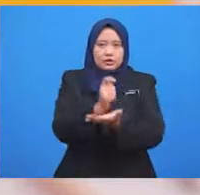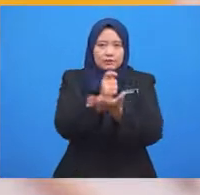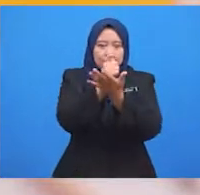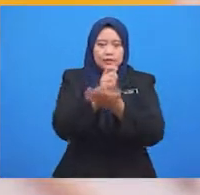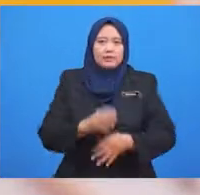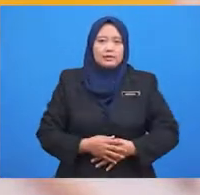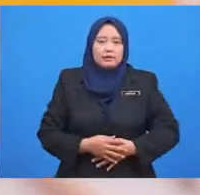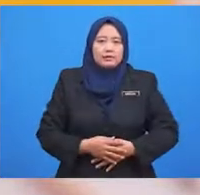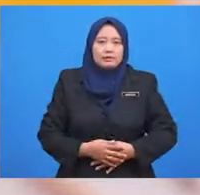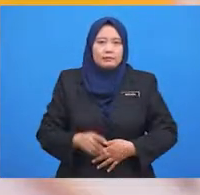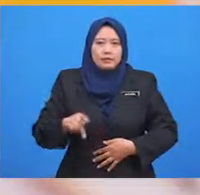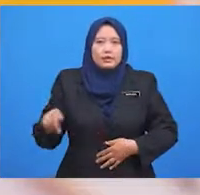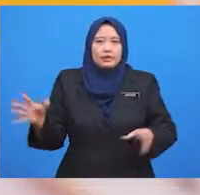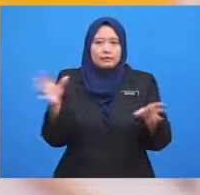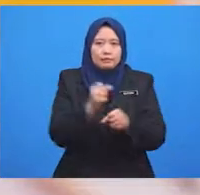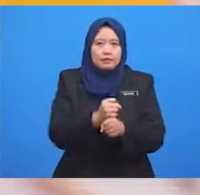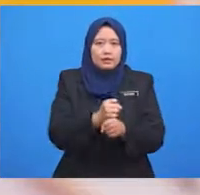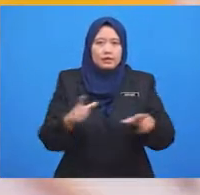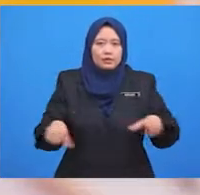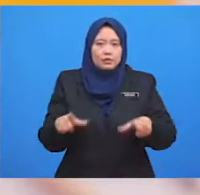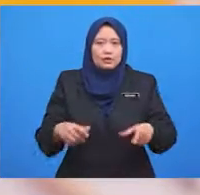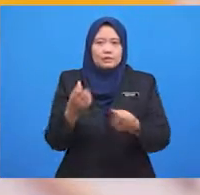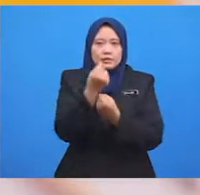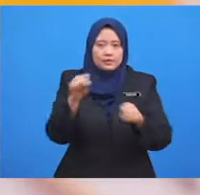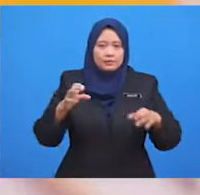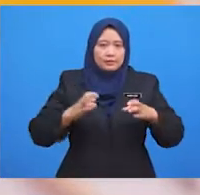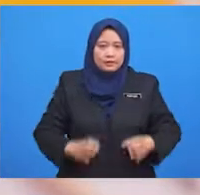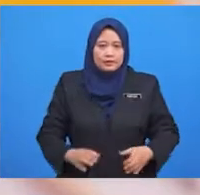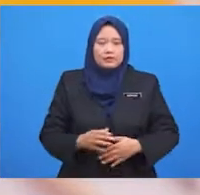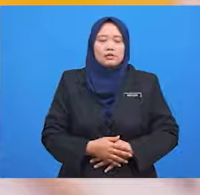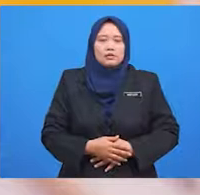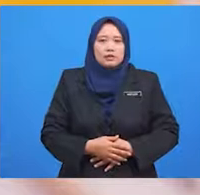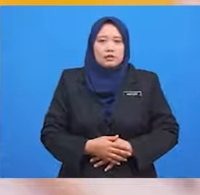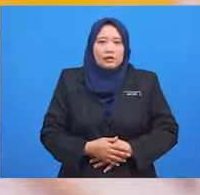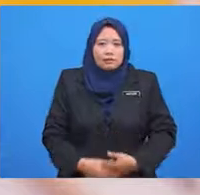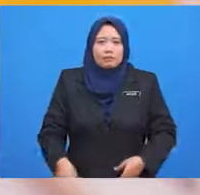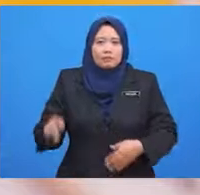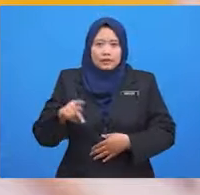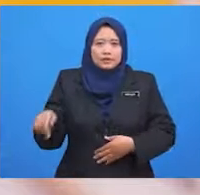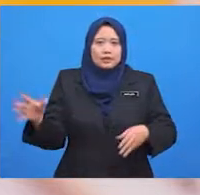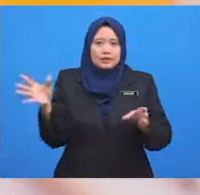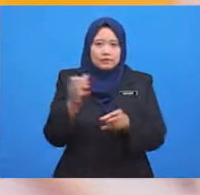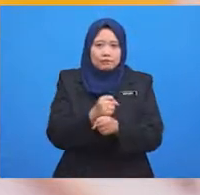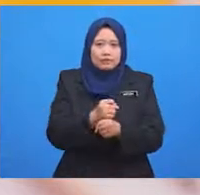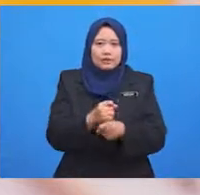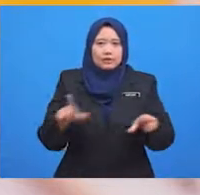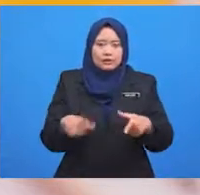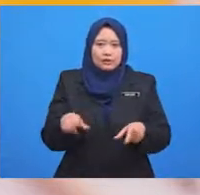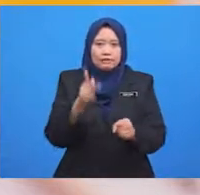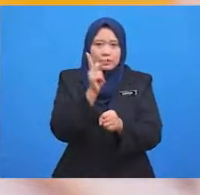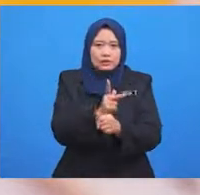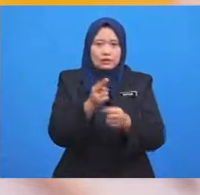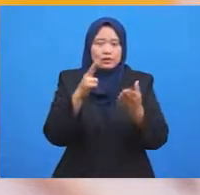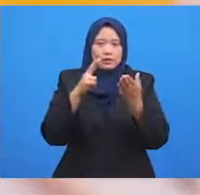adalah pelajar dapat melakukan persediaan pelanggan. Objektif yang terakhir adalah pelajar dapat melakukan